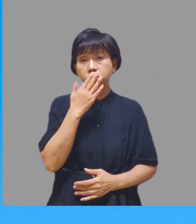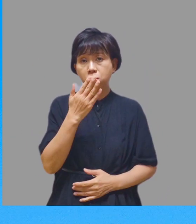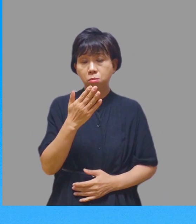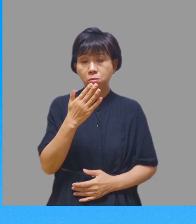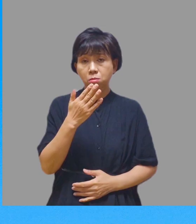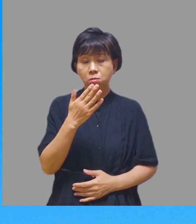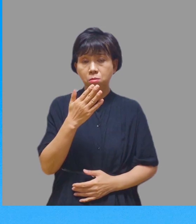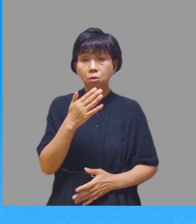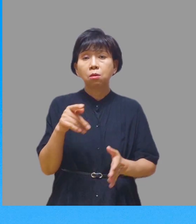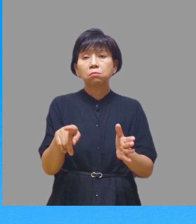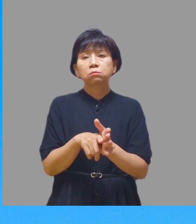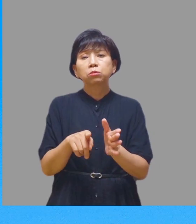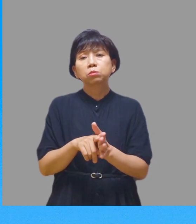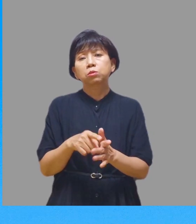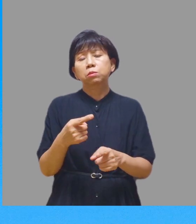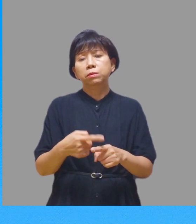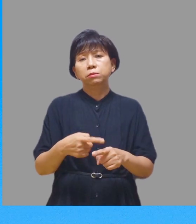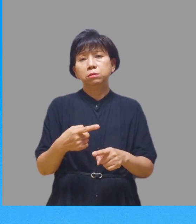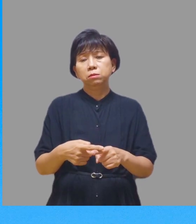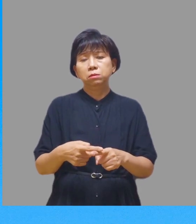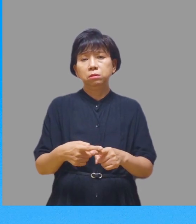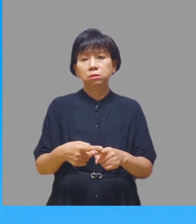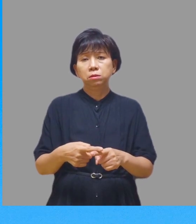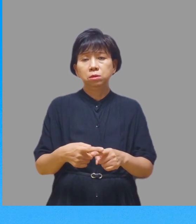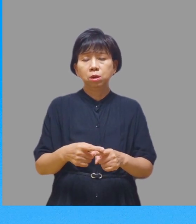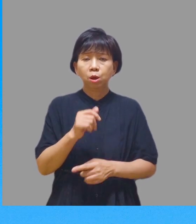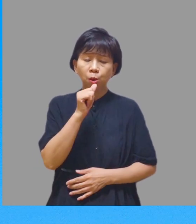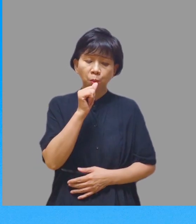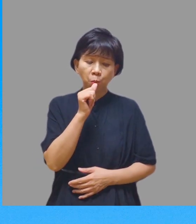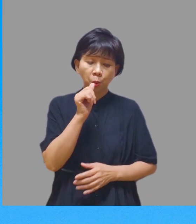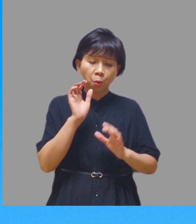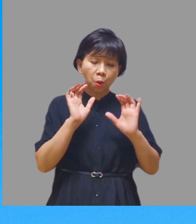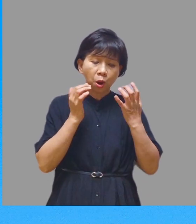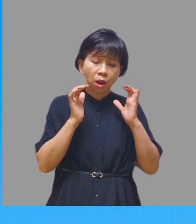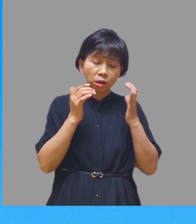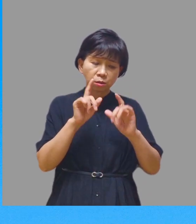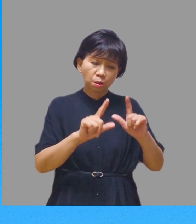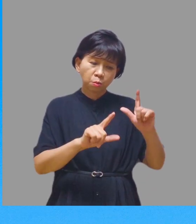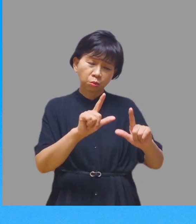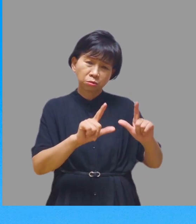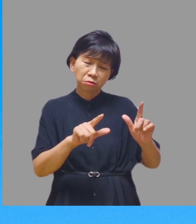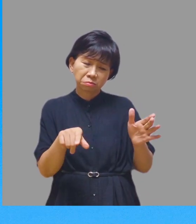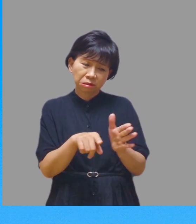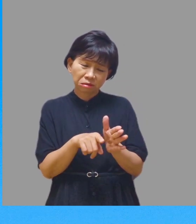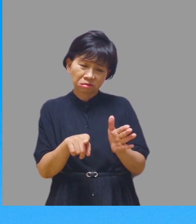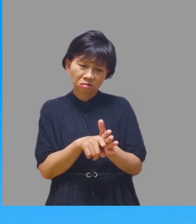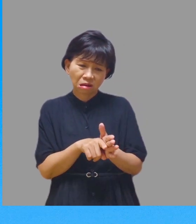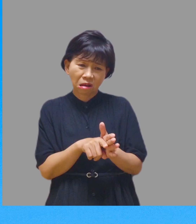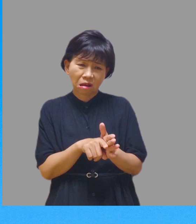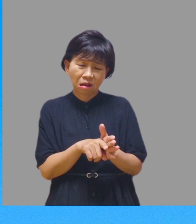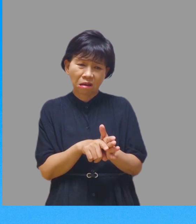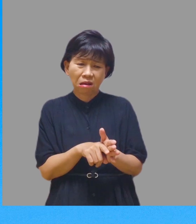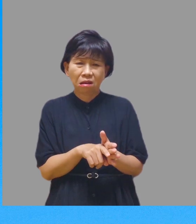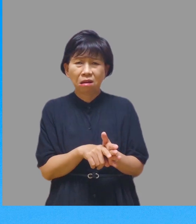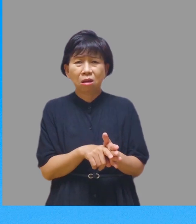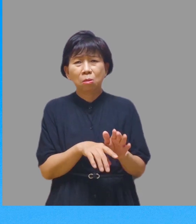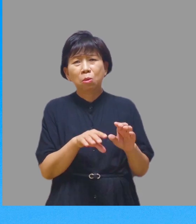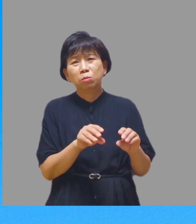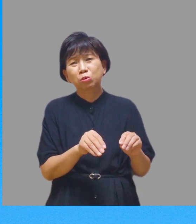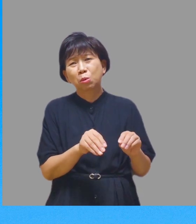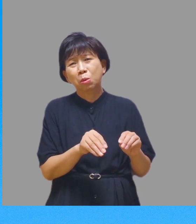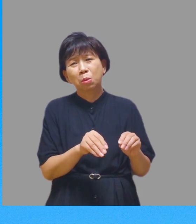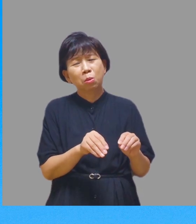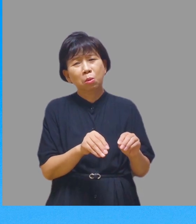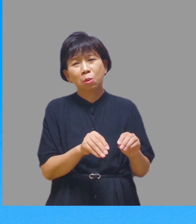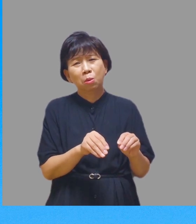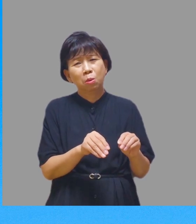줄 믿습니다. 때로는 어린아이의 모습이 우리 신앙의 전부가 될 수도 있어요.